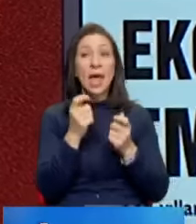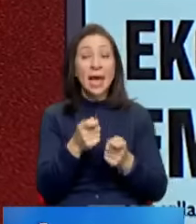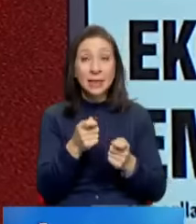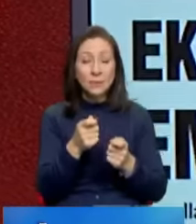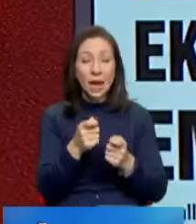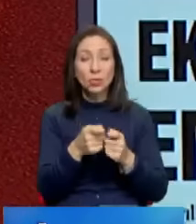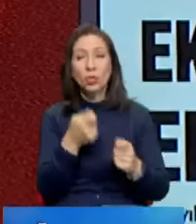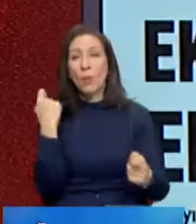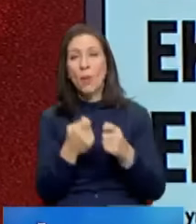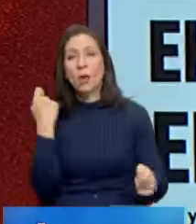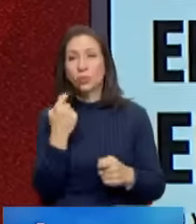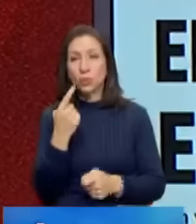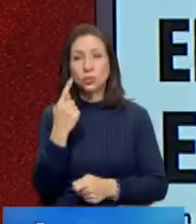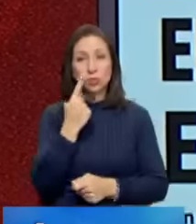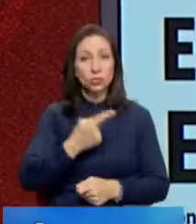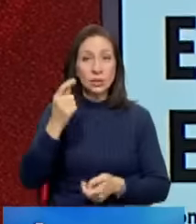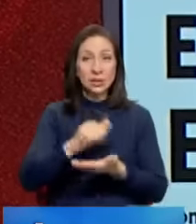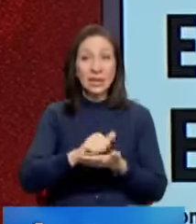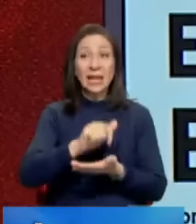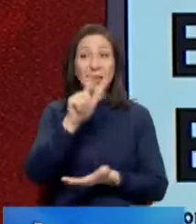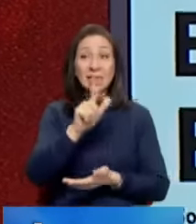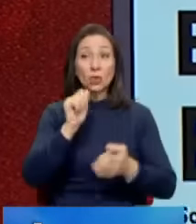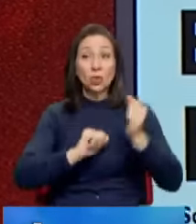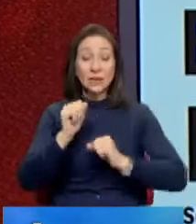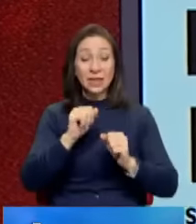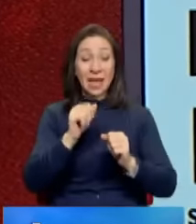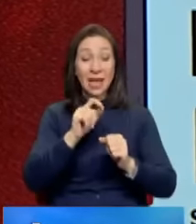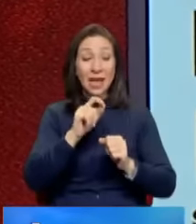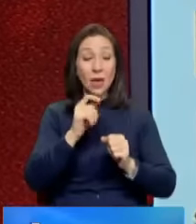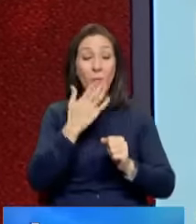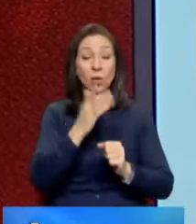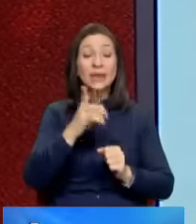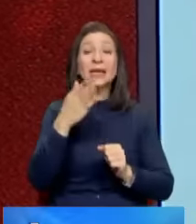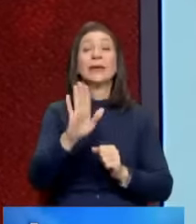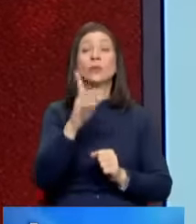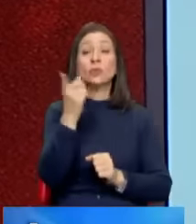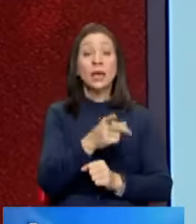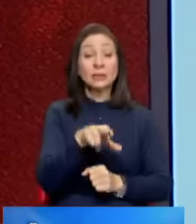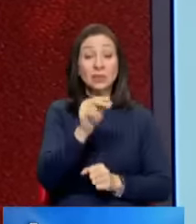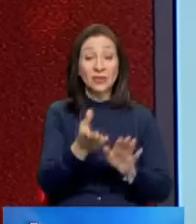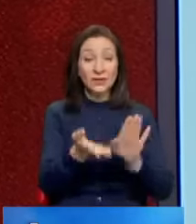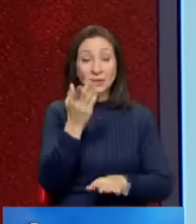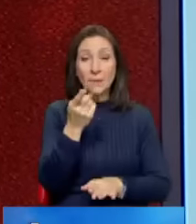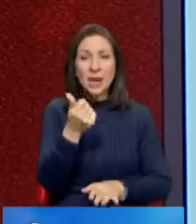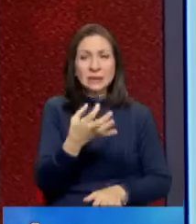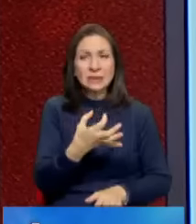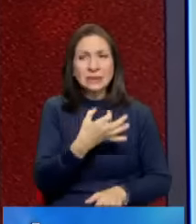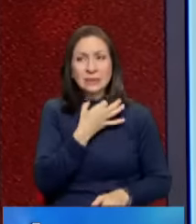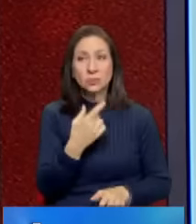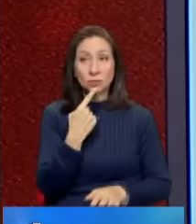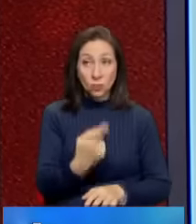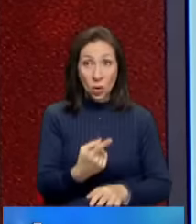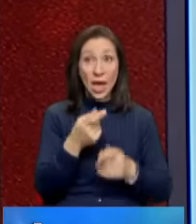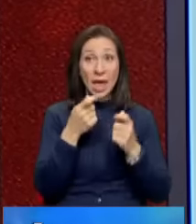eğitimden koparıyor diyor Cumhuriyet Gazetesi. Lise ve üniversite eğitimine devam edemeyenlerin %70'den fazlası maddi koşulları işaret